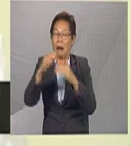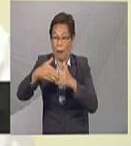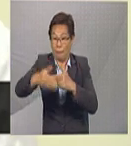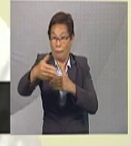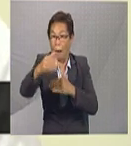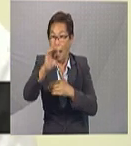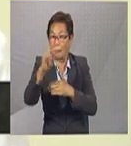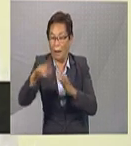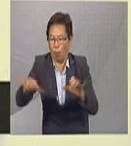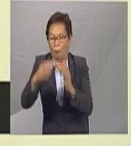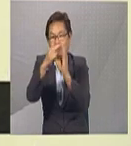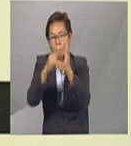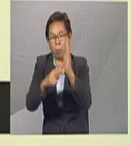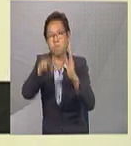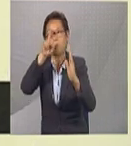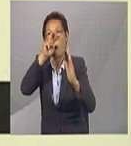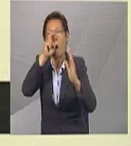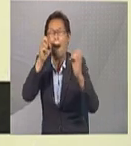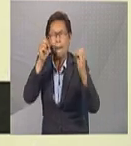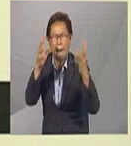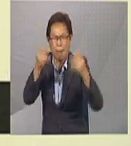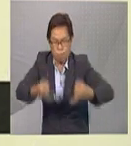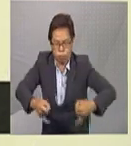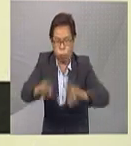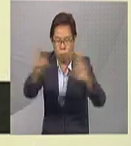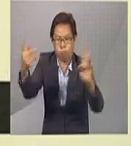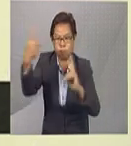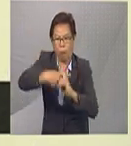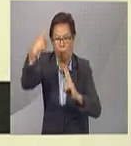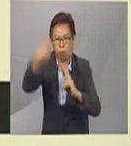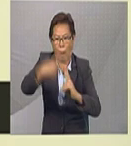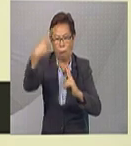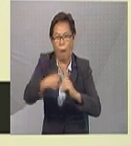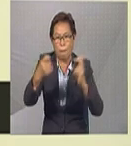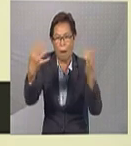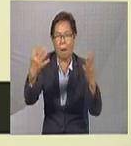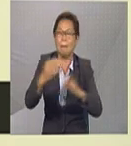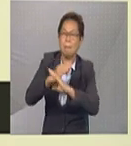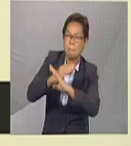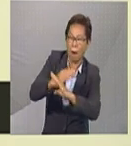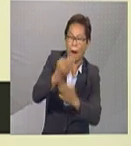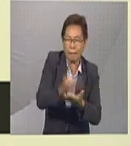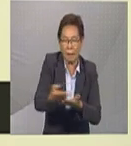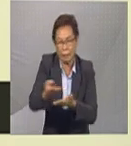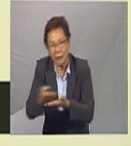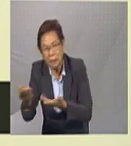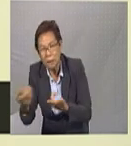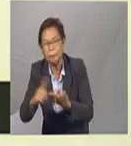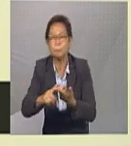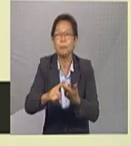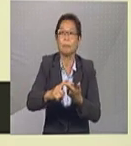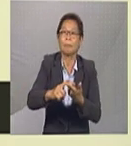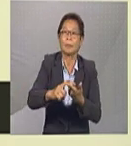ini banyak sekatan-sekatan akan dikenakan, sama ada dari segi pembelian, membeli belah,